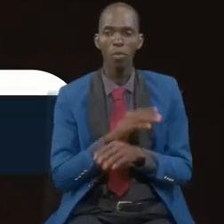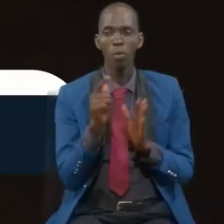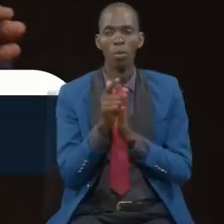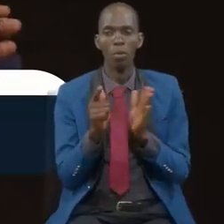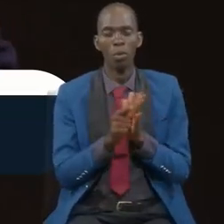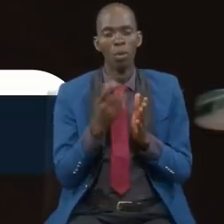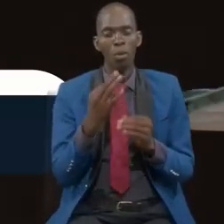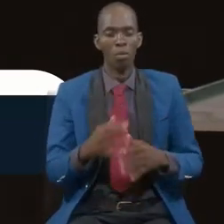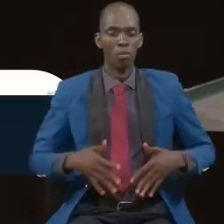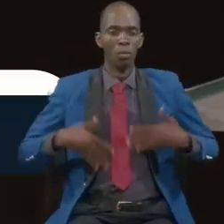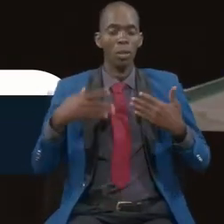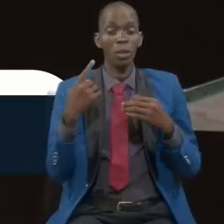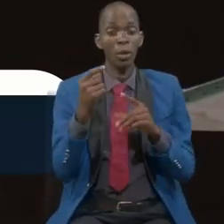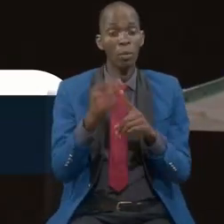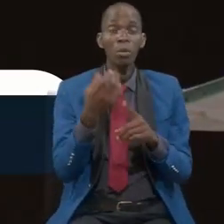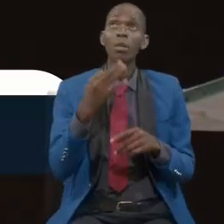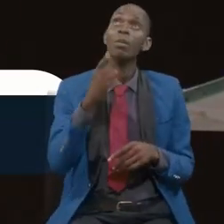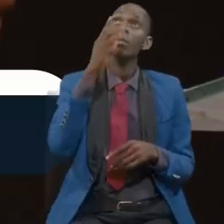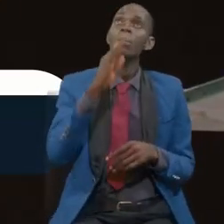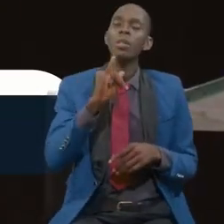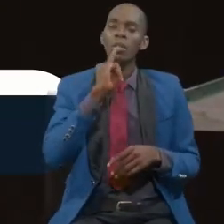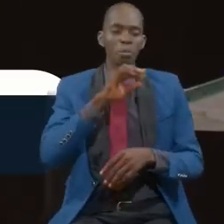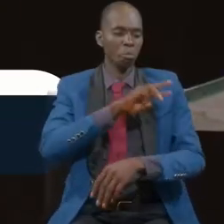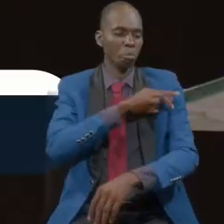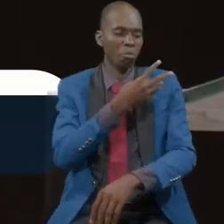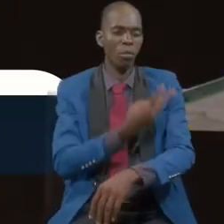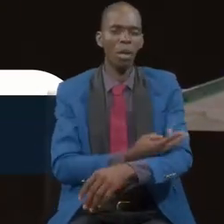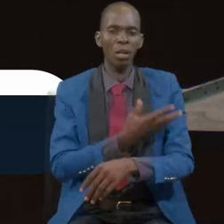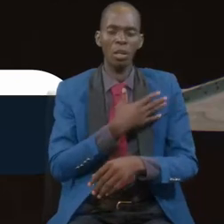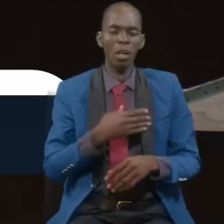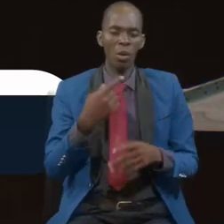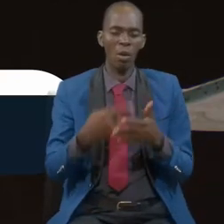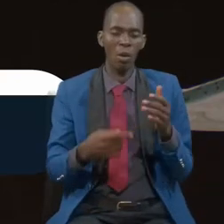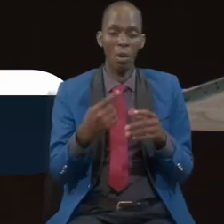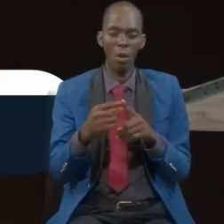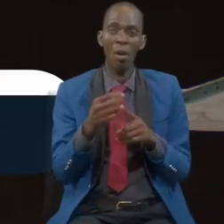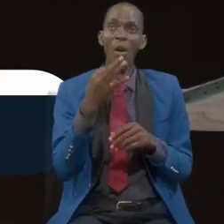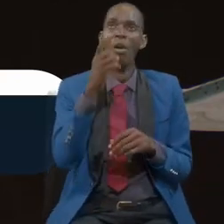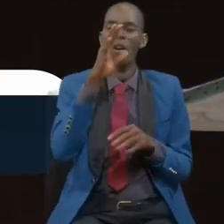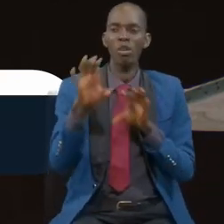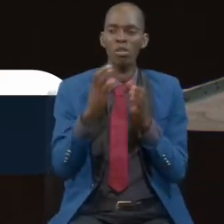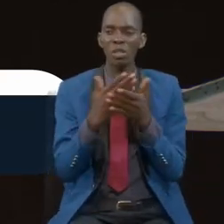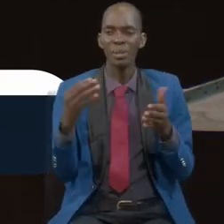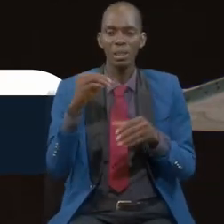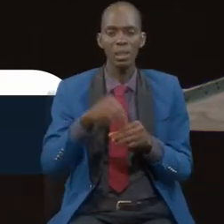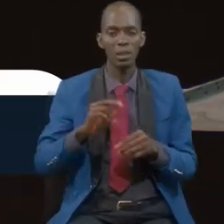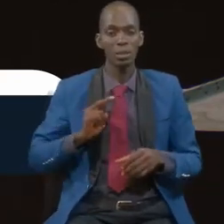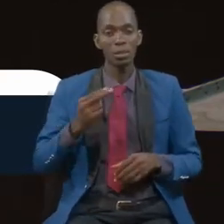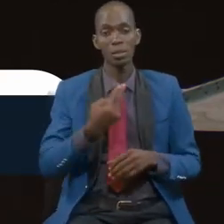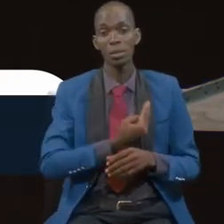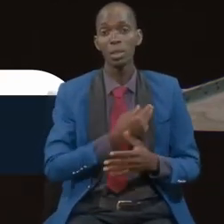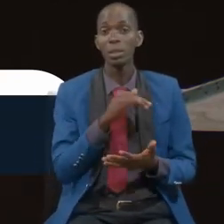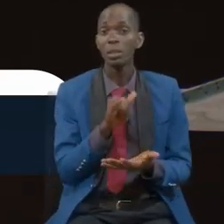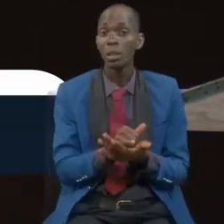vie. La parole de Dieu est puissante. La parole de Dieu fait quelque chose en nous